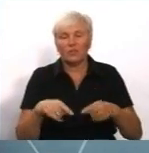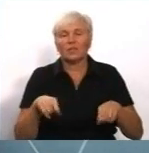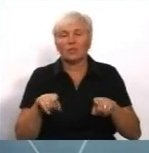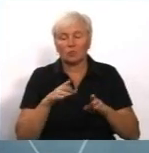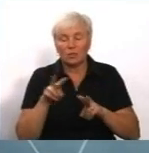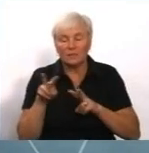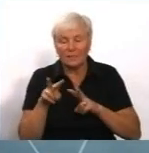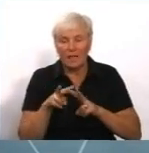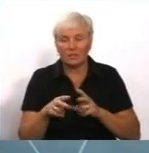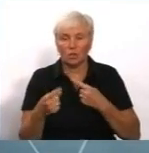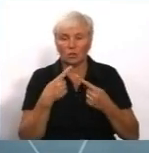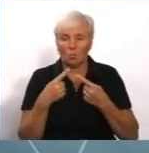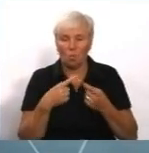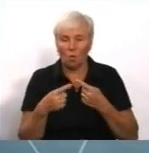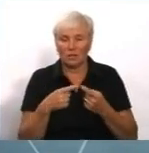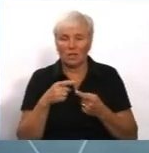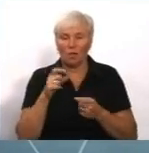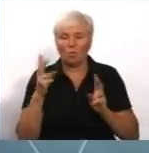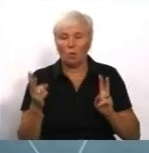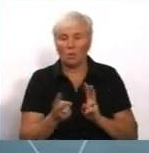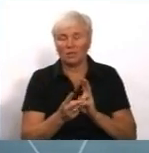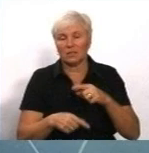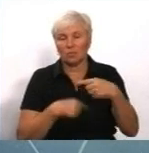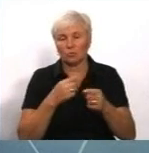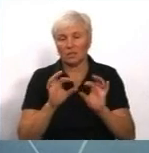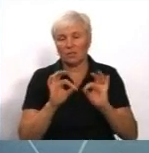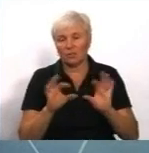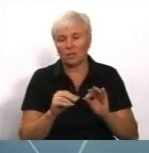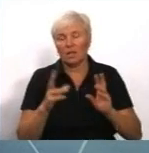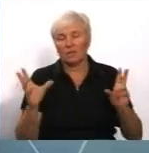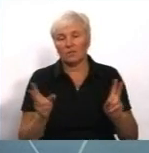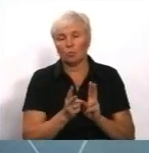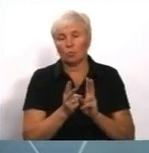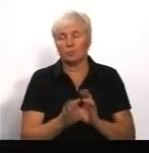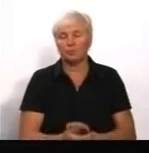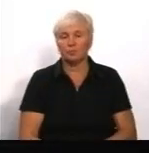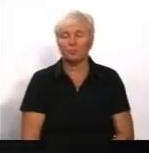за суспільним мовником UA Вінниця. Побачимось вже в наступних ефірах і на все добре. Добре.